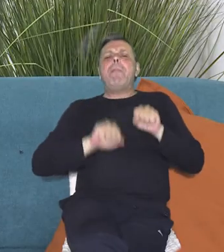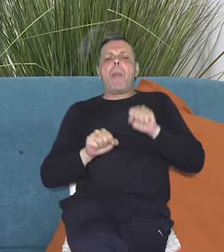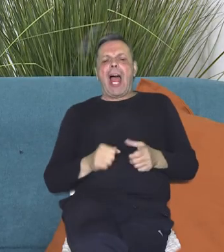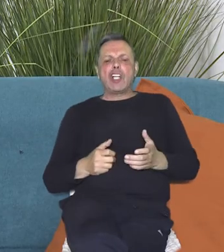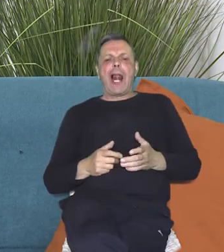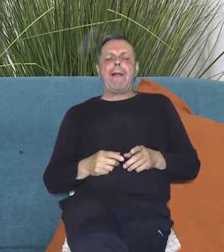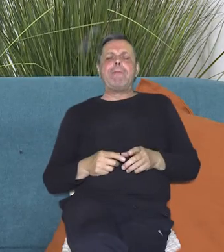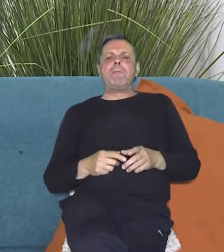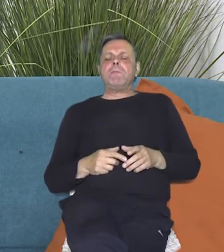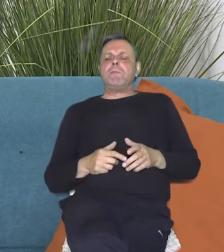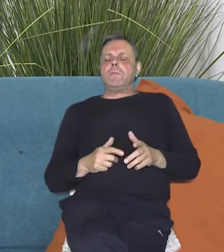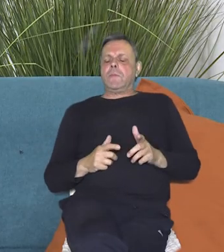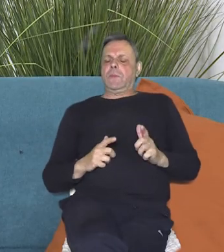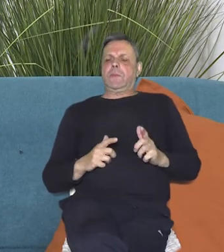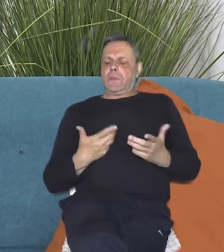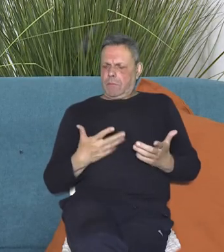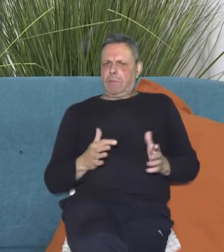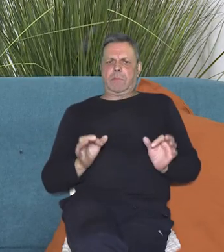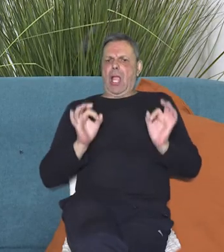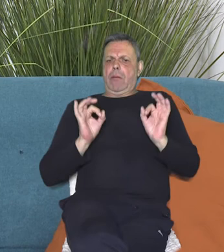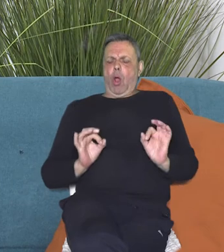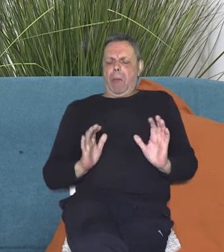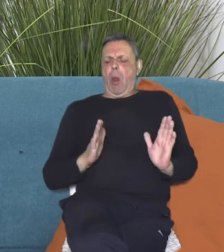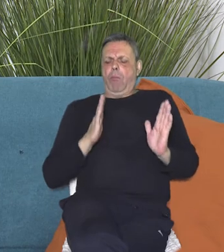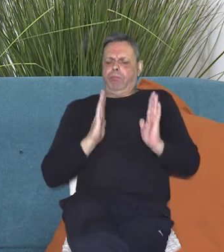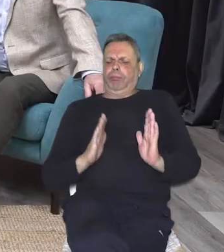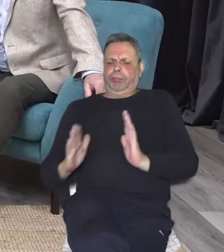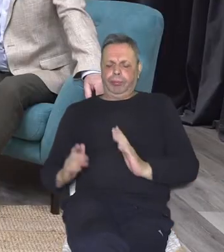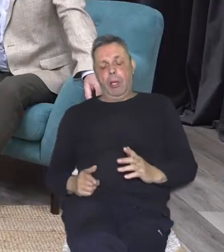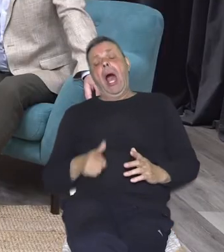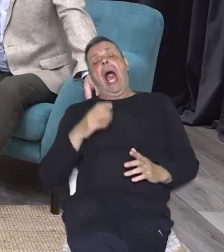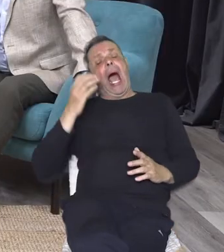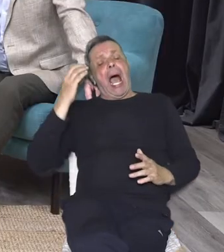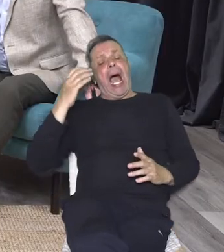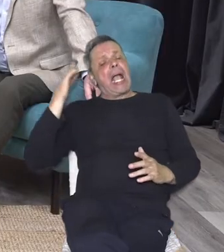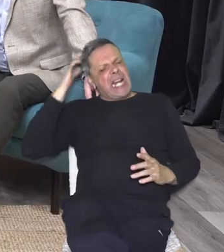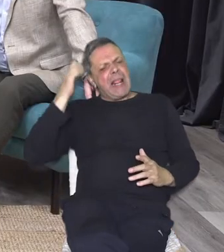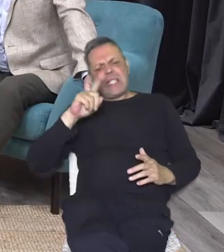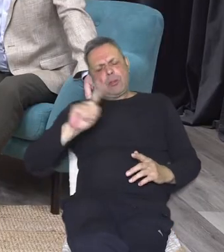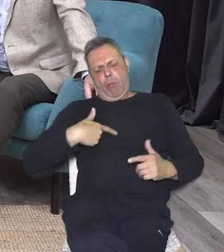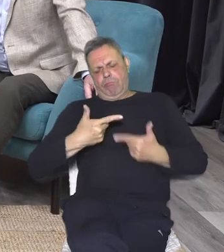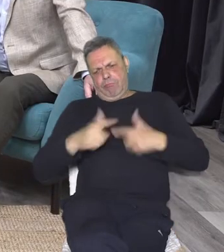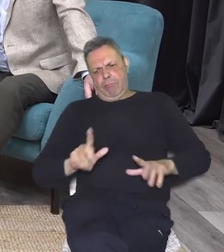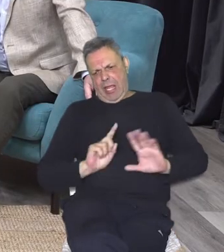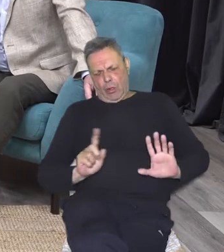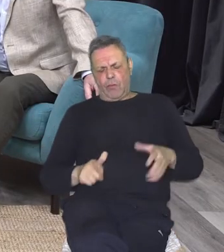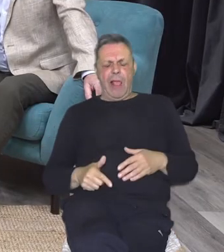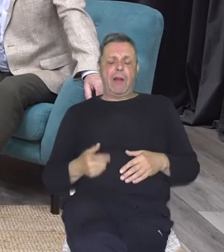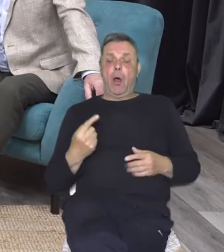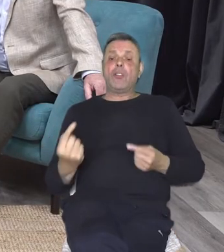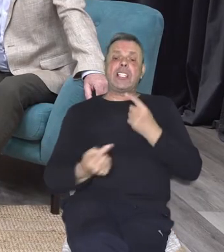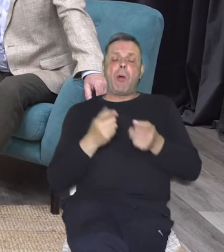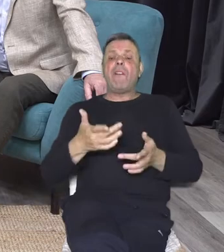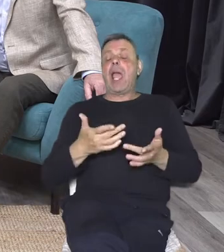nije ponašala ni na koji način odmjereno i decentno, da tako kažemo, do čega je kraljici jako stalo. A onda